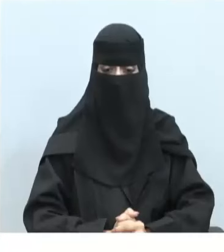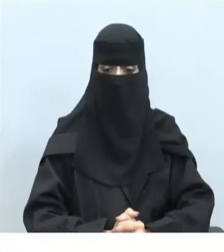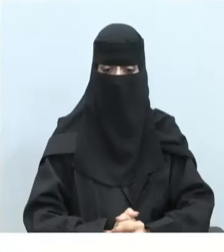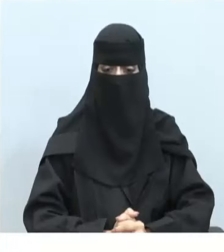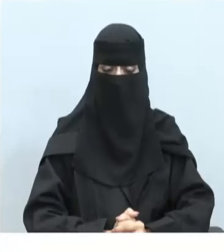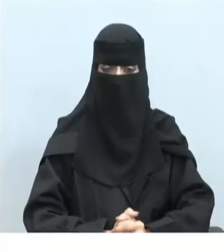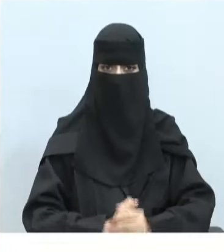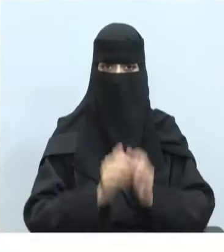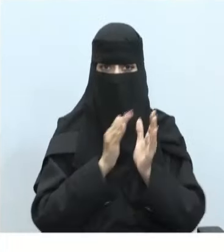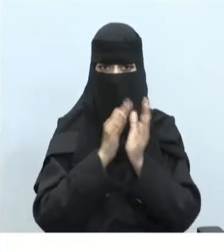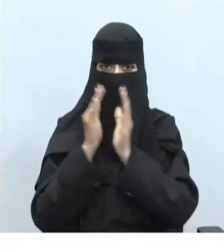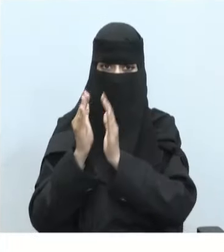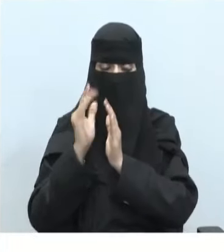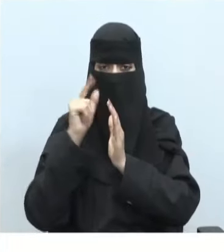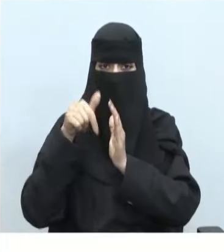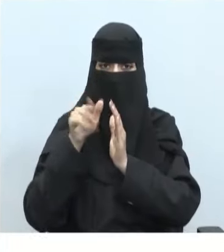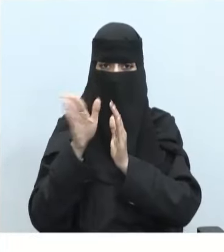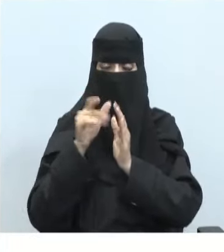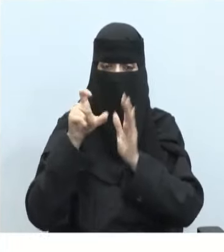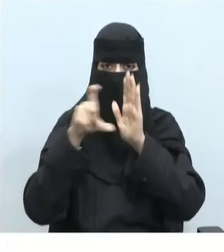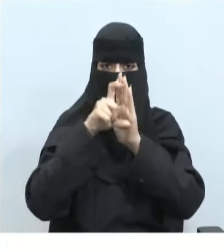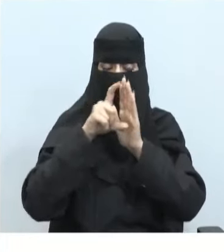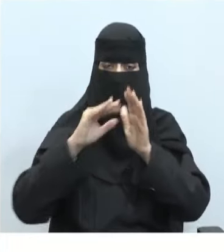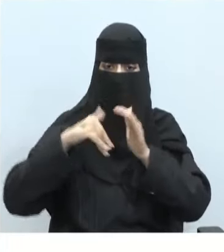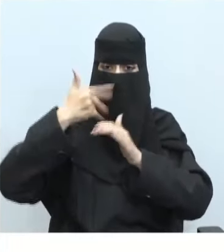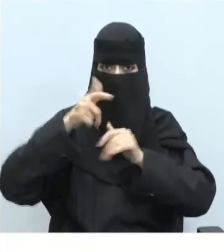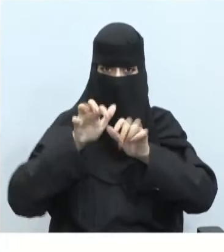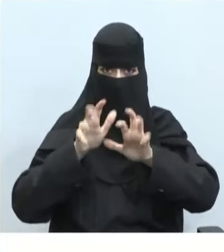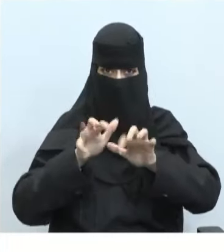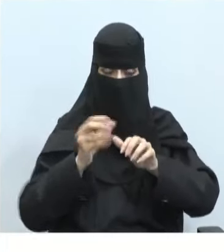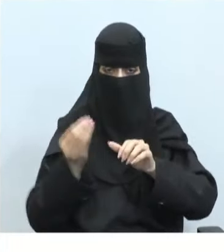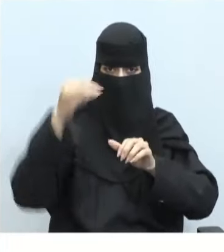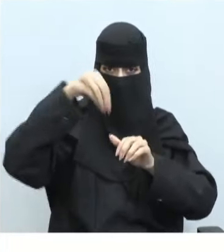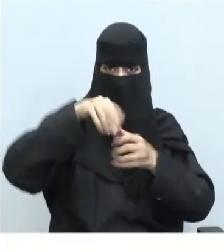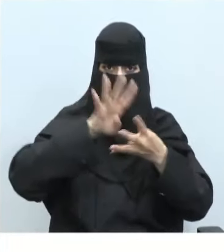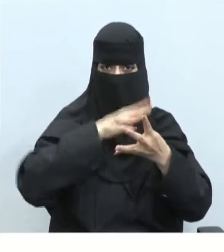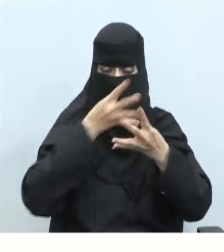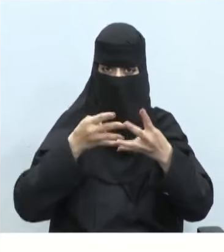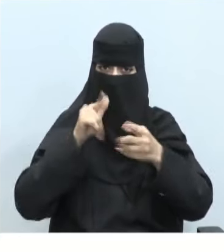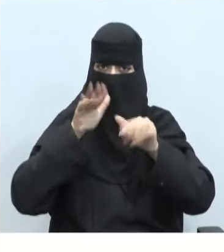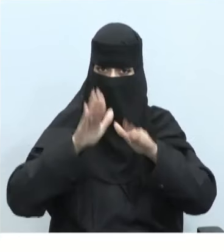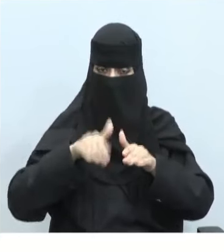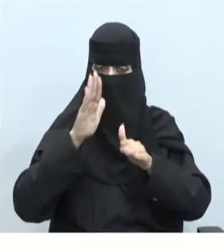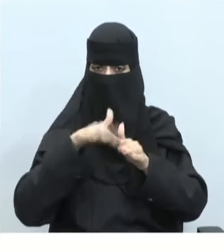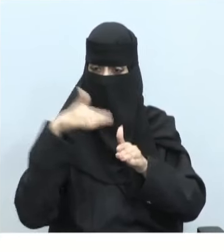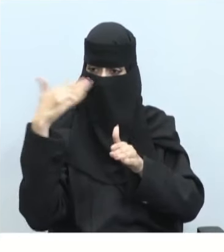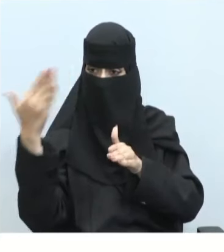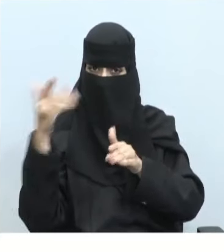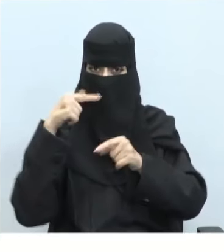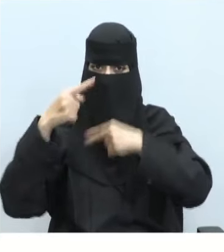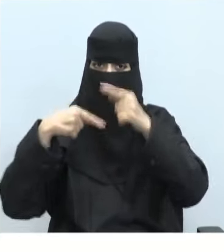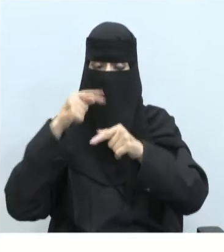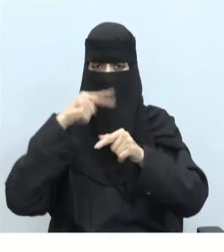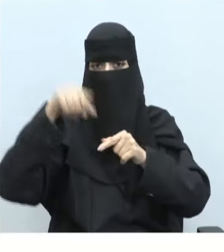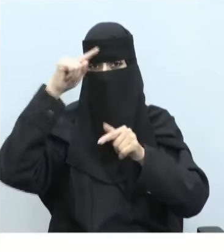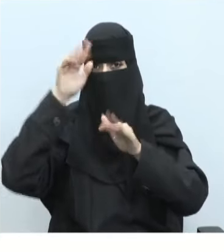الكلمات محاذاه النص عند كتابتك لشيء ما داخل الجدول تتم محاذاه النص بصوره